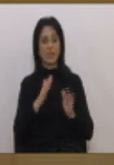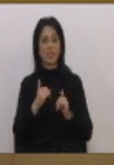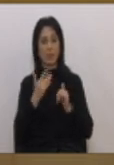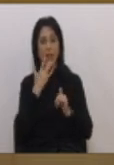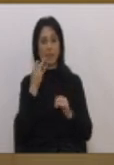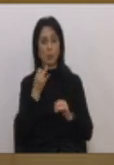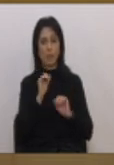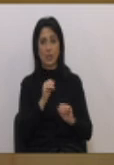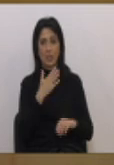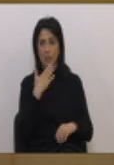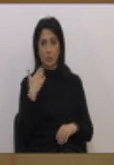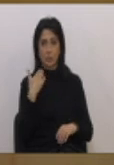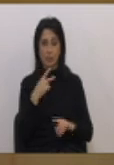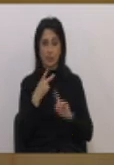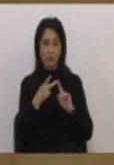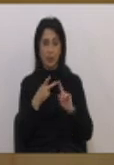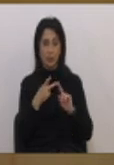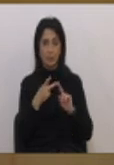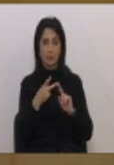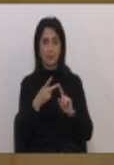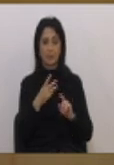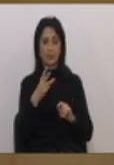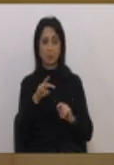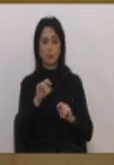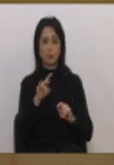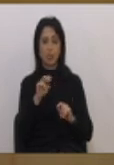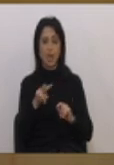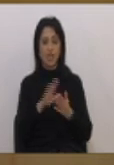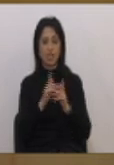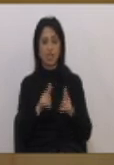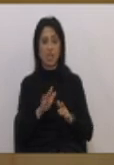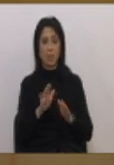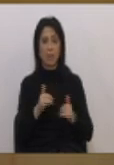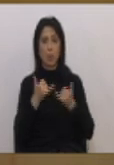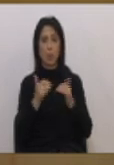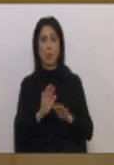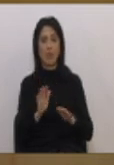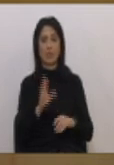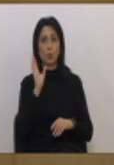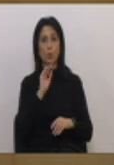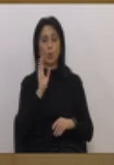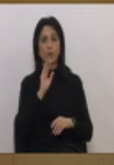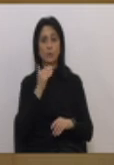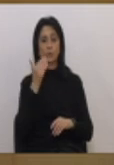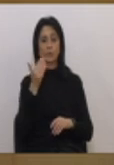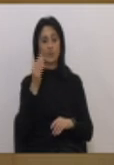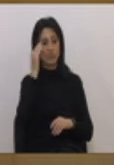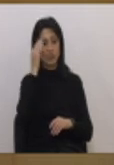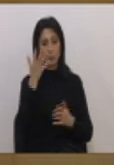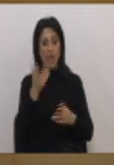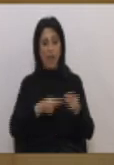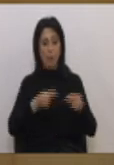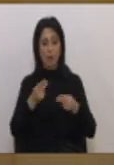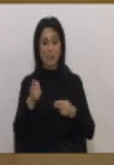ეროვნულ ინტერესებს. Მეორე. Charles Michelis შეთანხმების უპატივცემულობამ, როდესაც მისი ვითომ